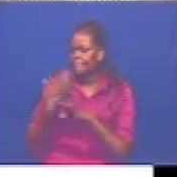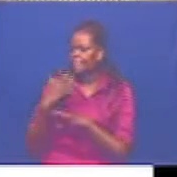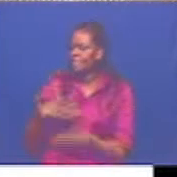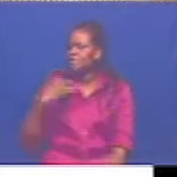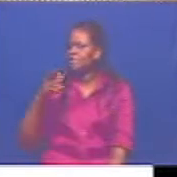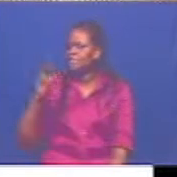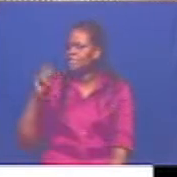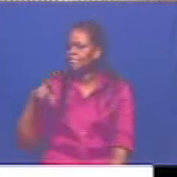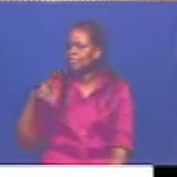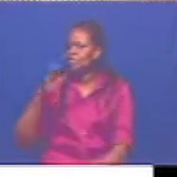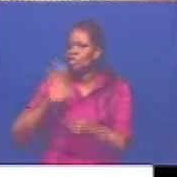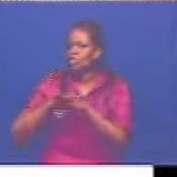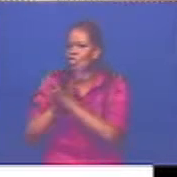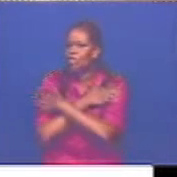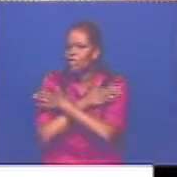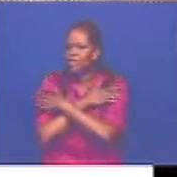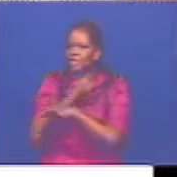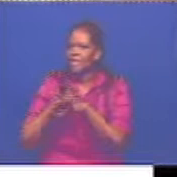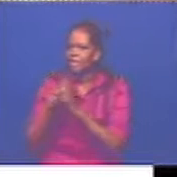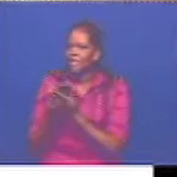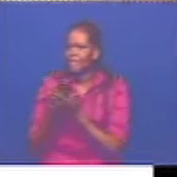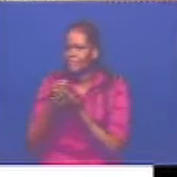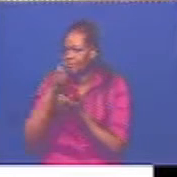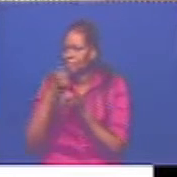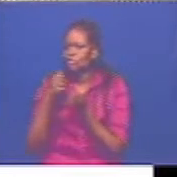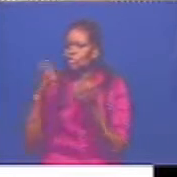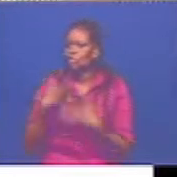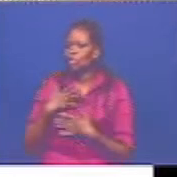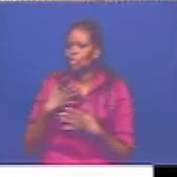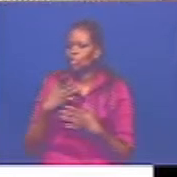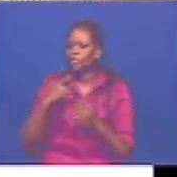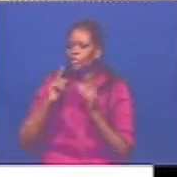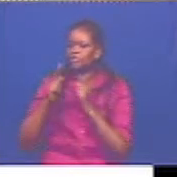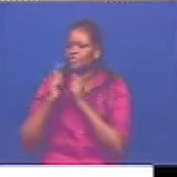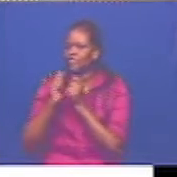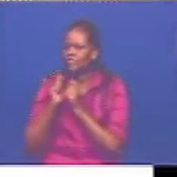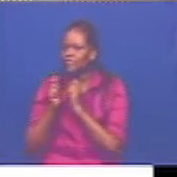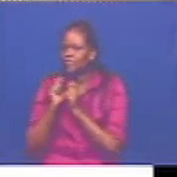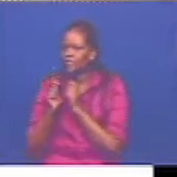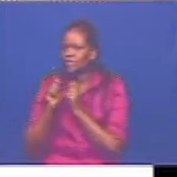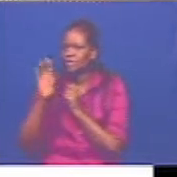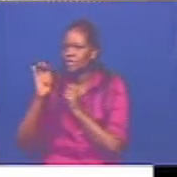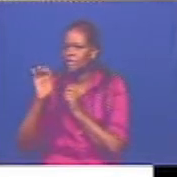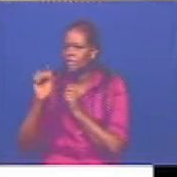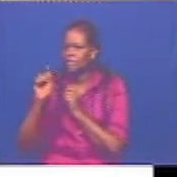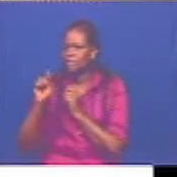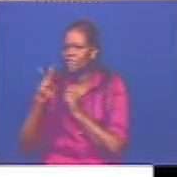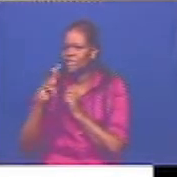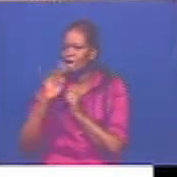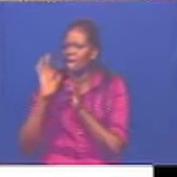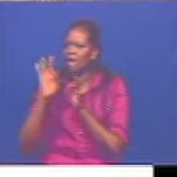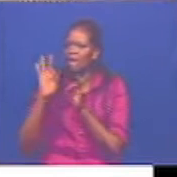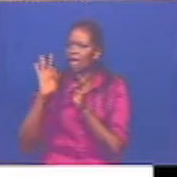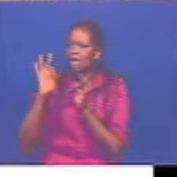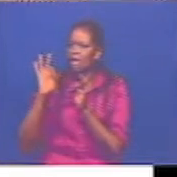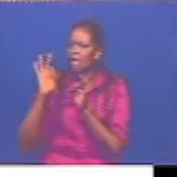mine. Nilipofika pale nilishangaa sana. I went for an interview, East African TV. And then they told me, hey, maze, ili hawa watu